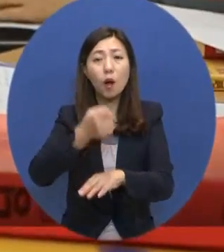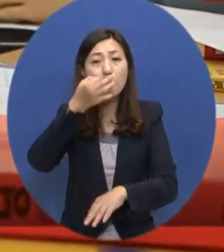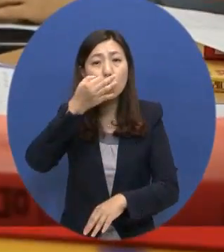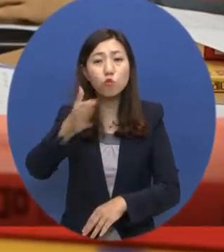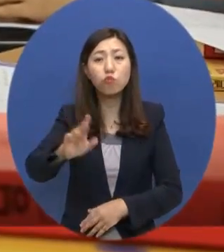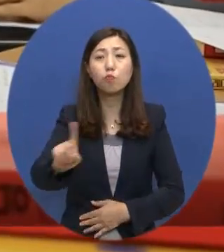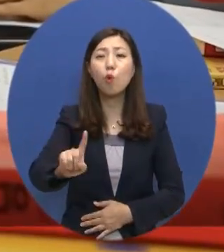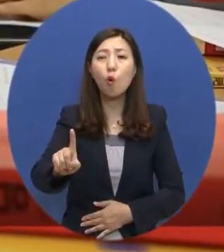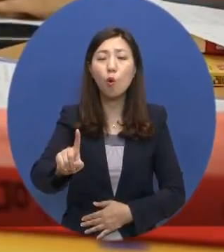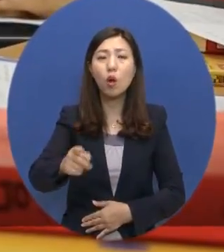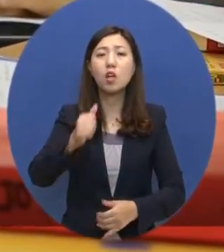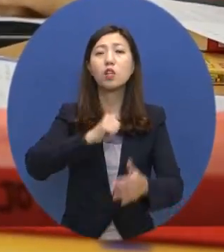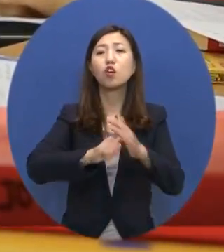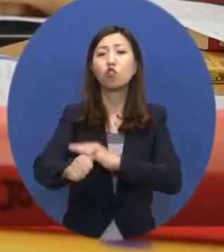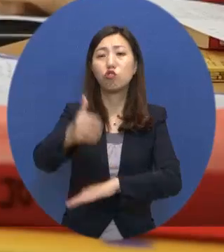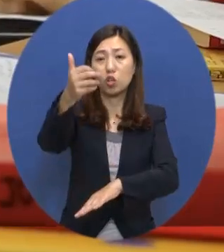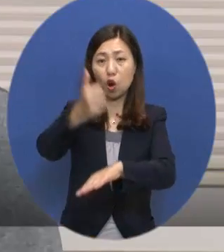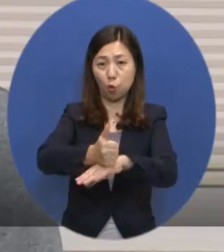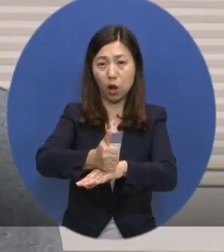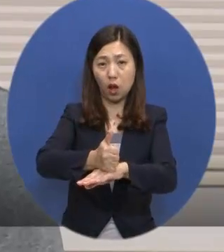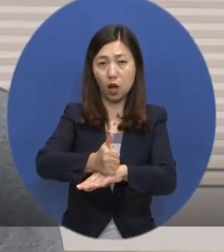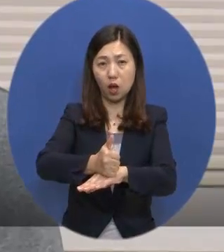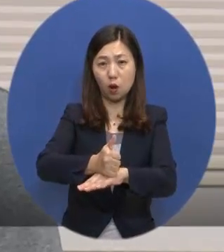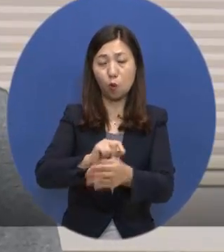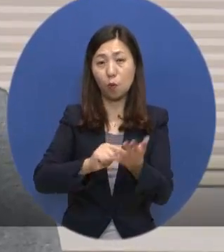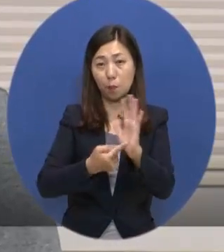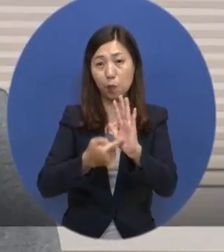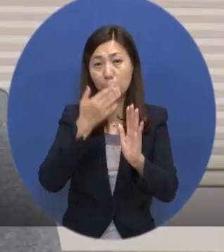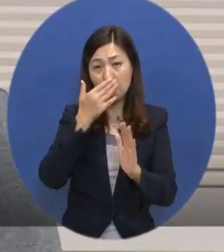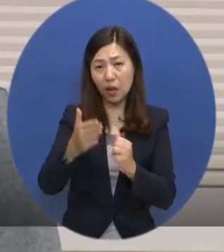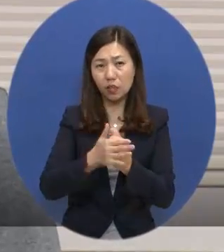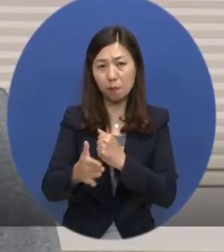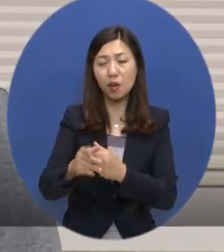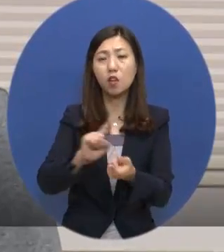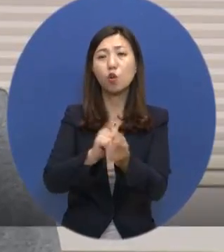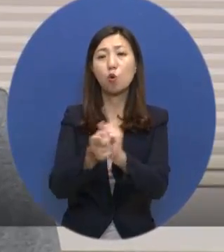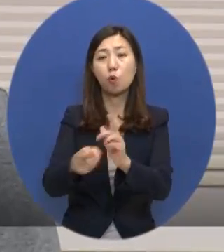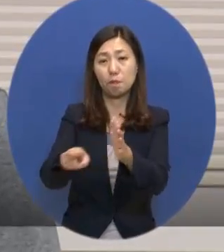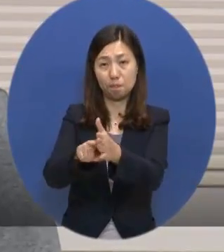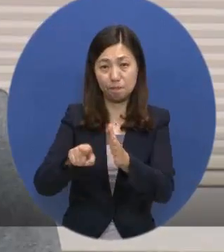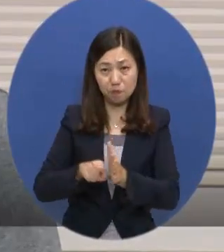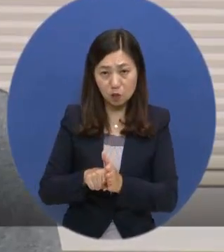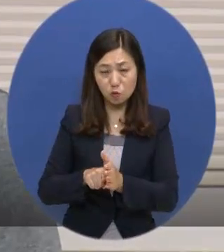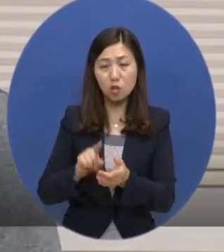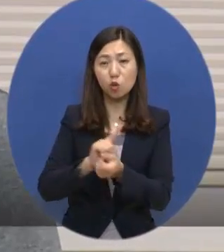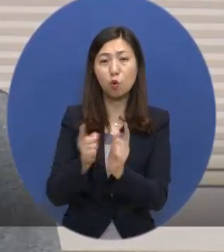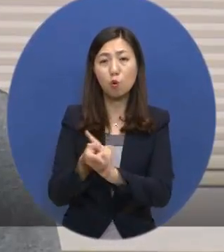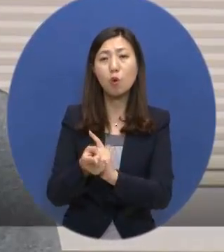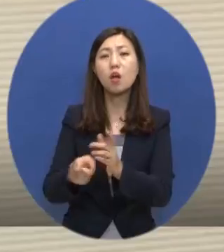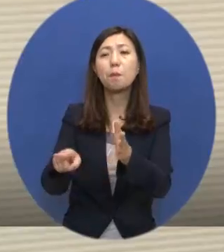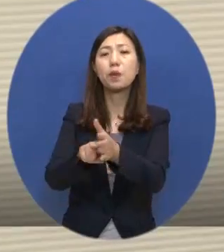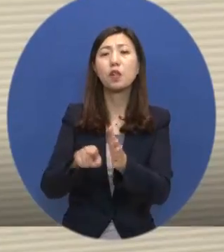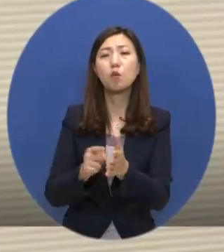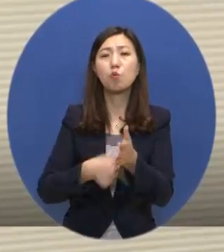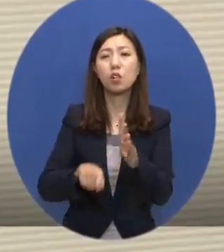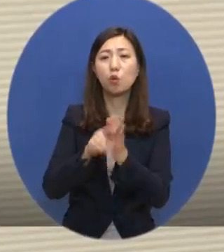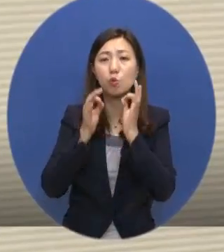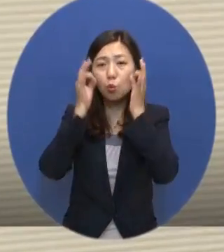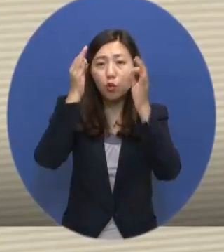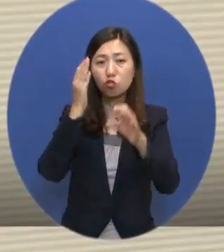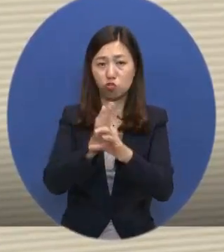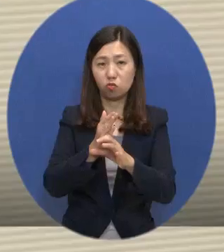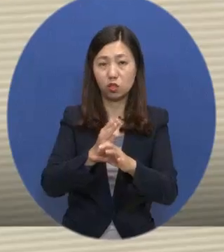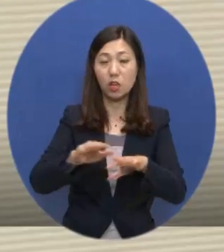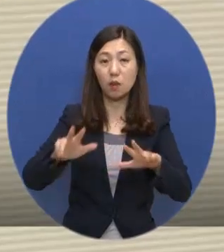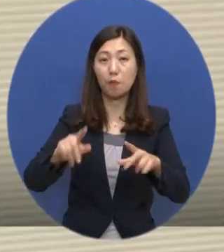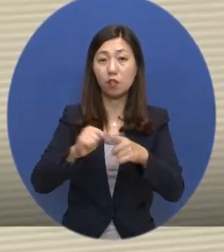결과물로 만들어줘야 되기 때문에 서로 믿고 있는 것 같아요. 그리고 믿으려고 서로 노력을 하고 있고. 이번